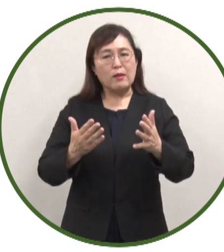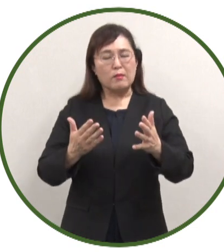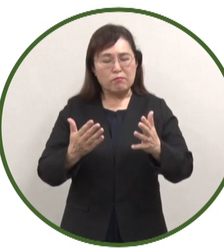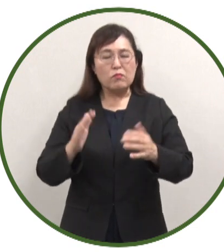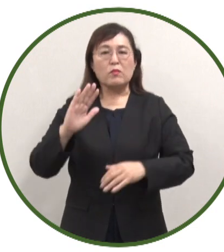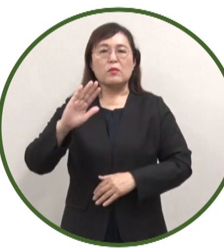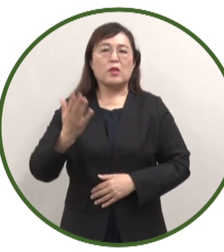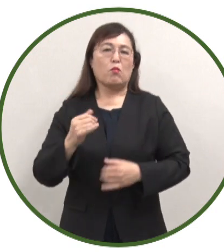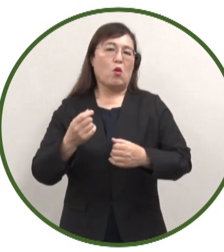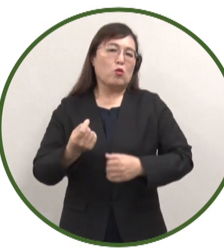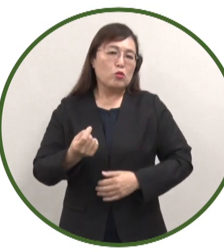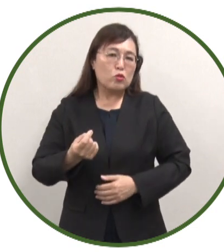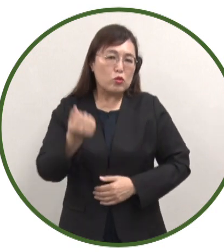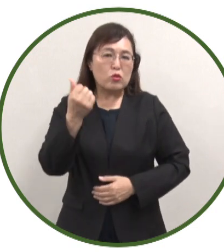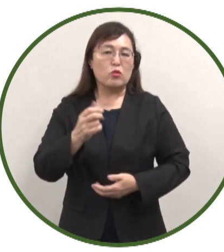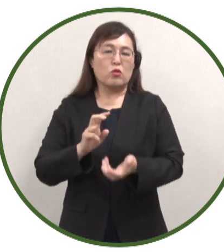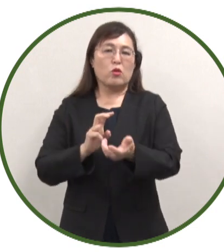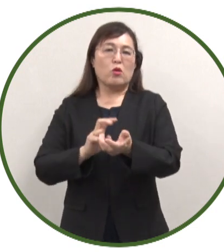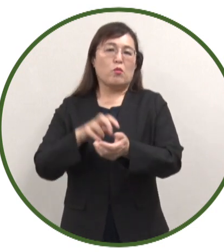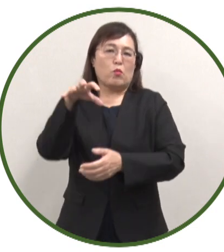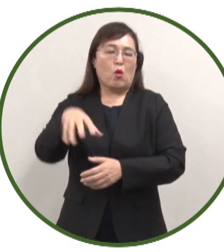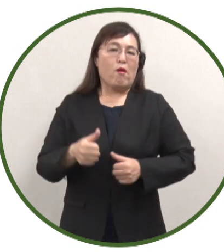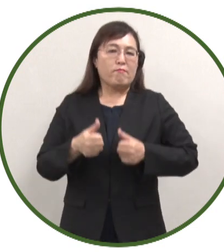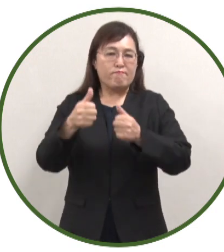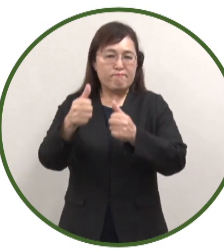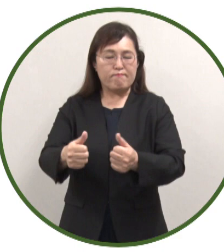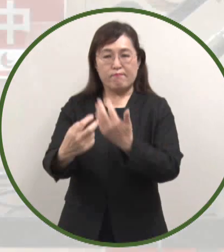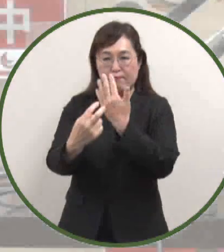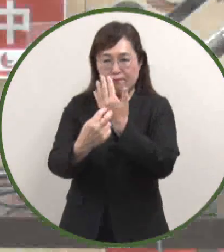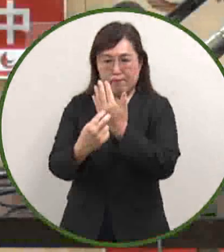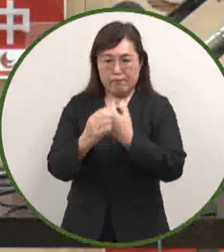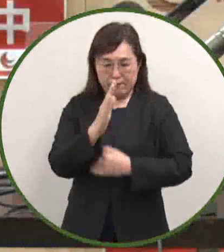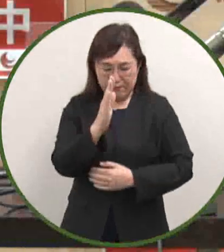らすぐに医療機関を受診してください。